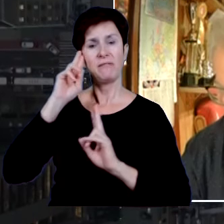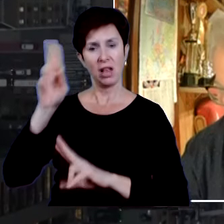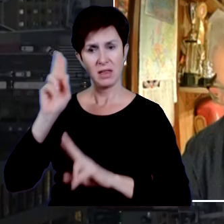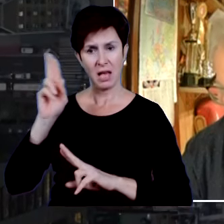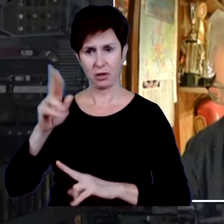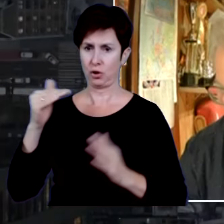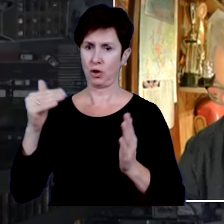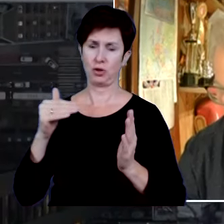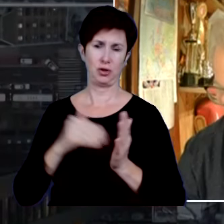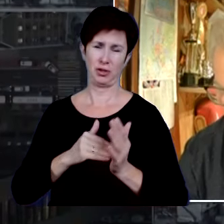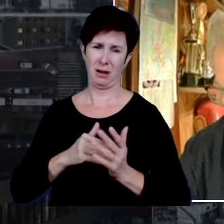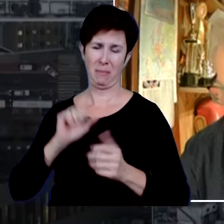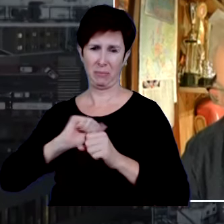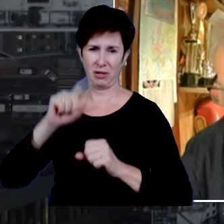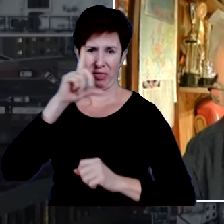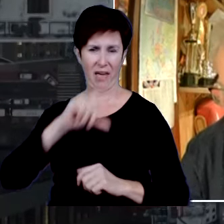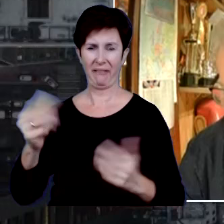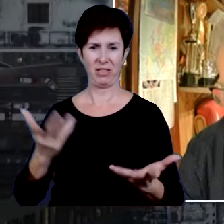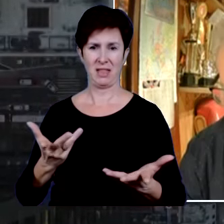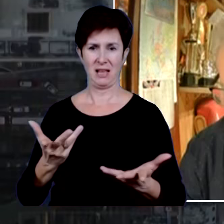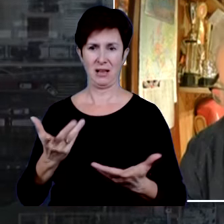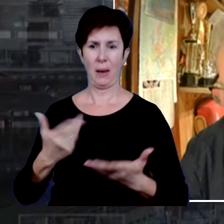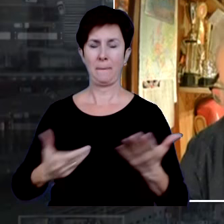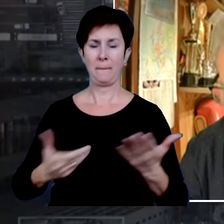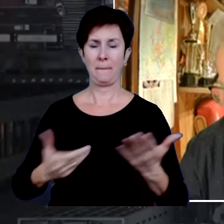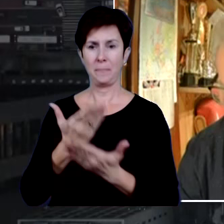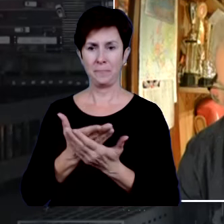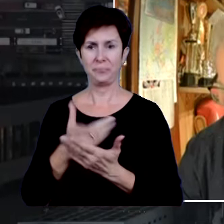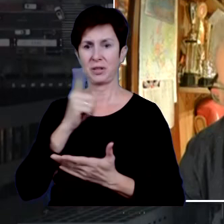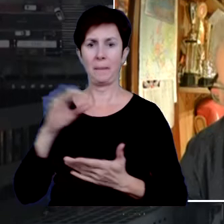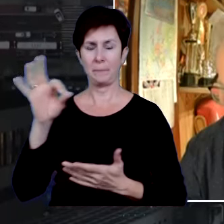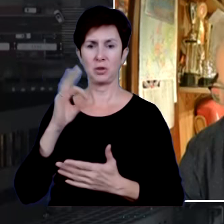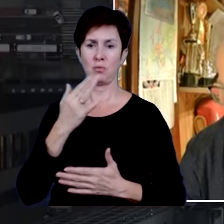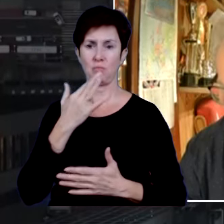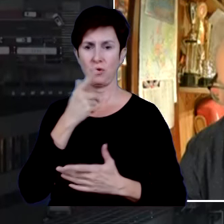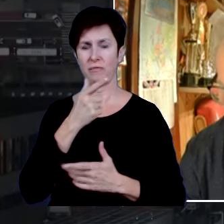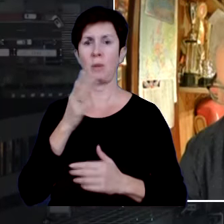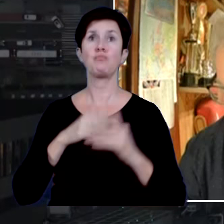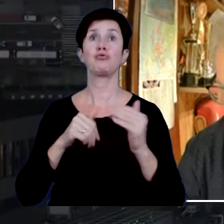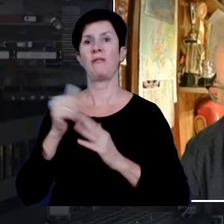super naiwnym, żeby uważać, że ten projekt, który zgłosił i głosiło Prawo i Sprawiedliwość, czyli budowania mieszkań,